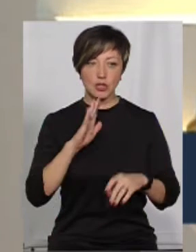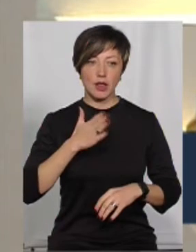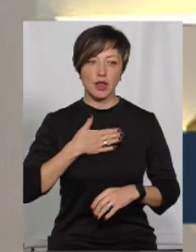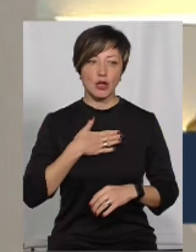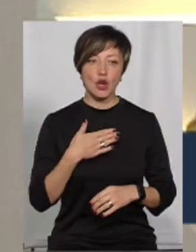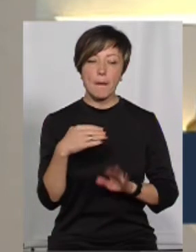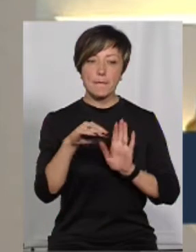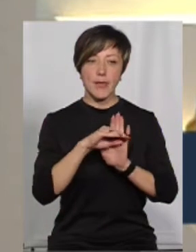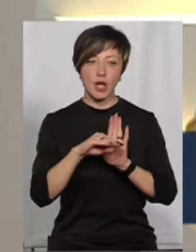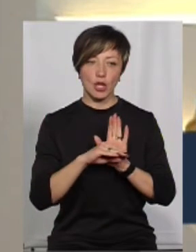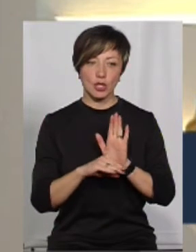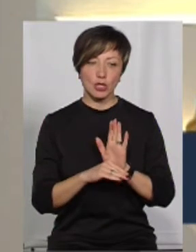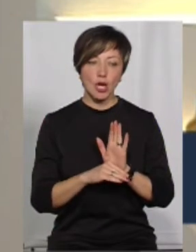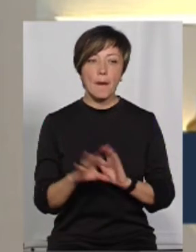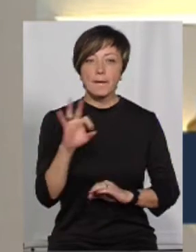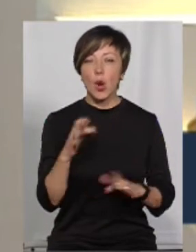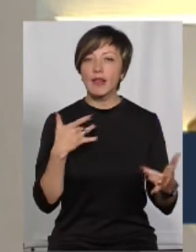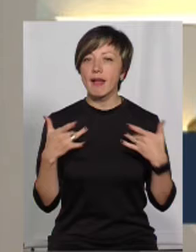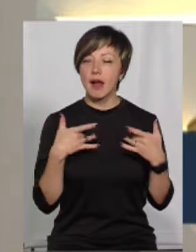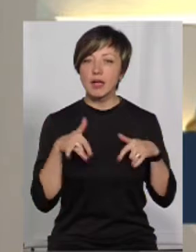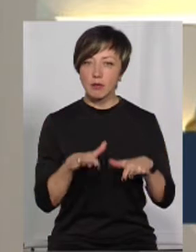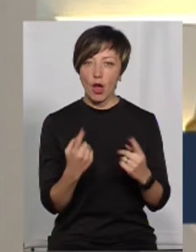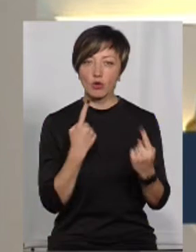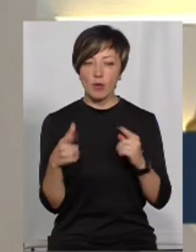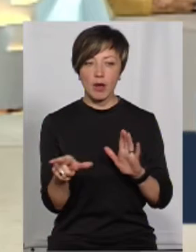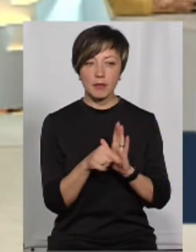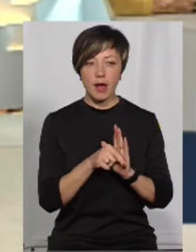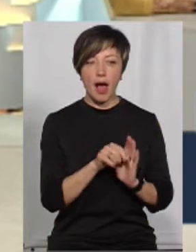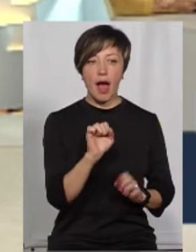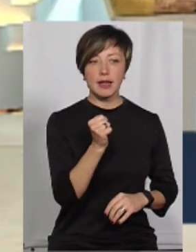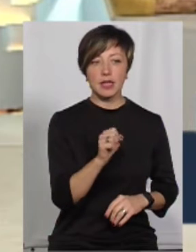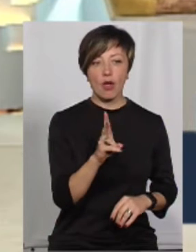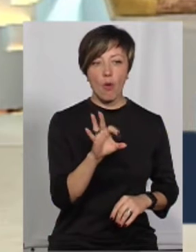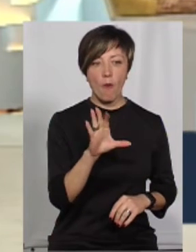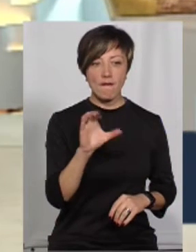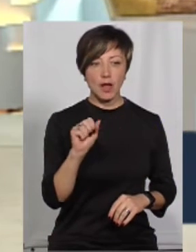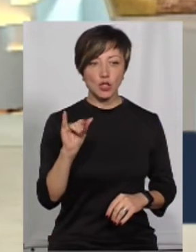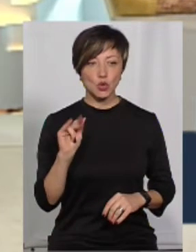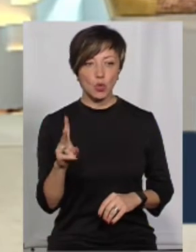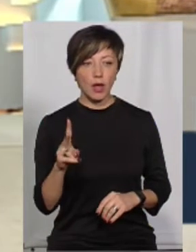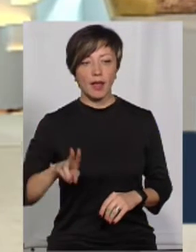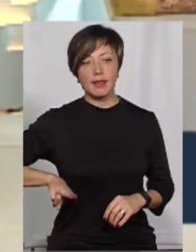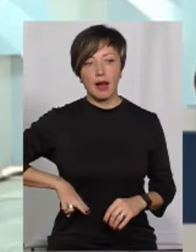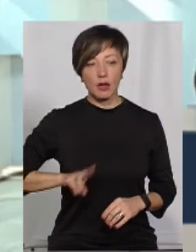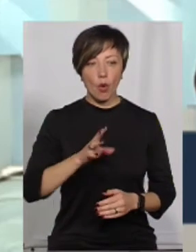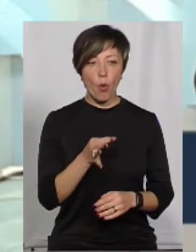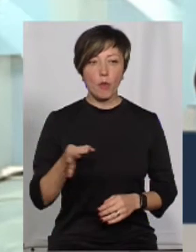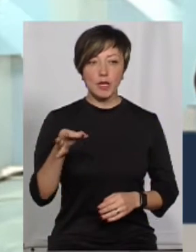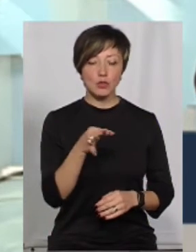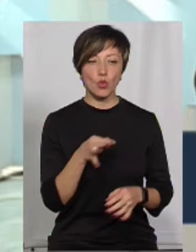нашої передачі. Про театральні справи розмовляємо разом із Андрієм Ковальчуком, директором Хмельницького